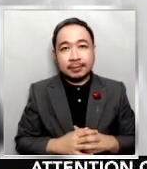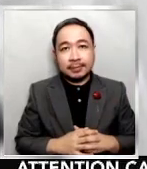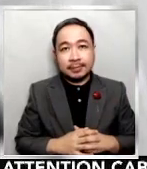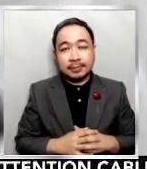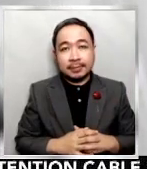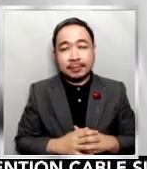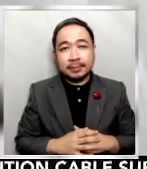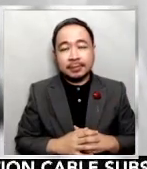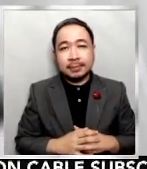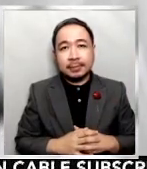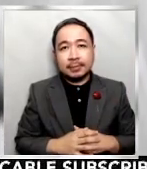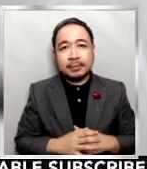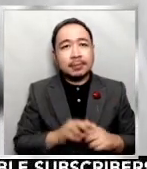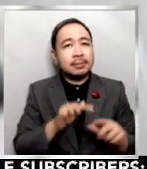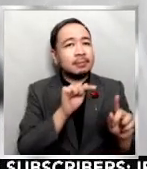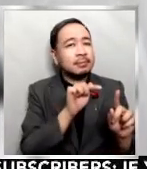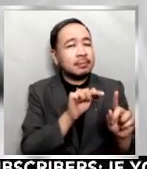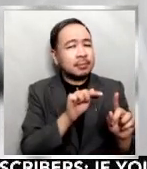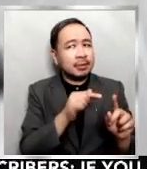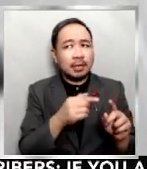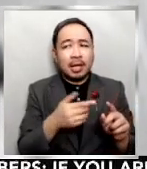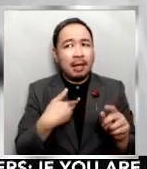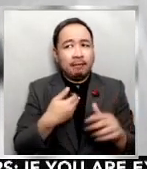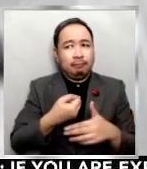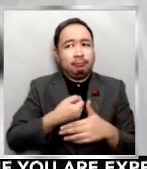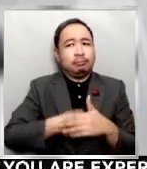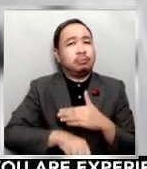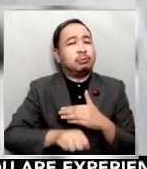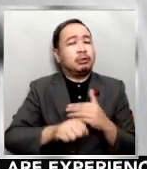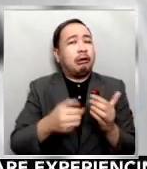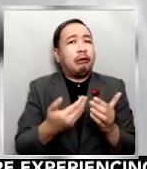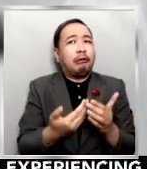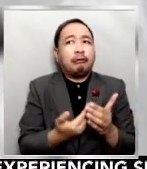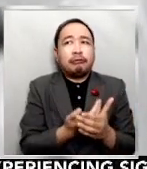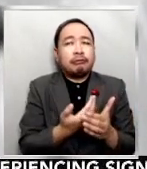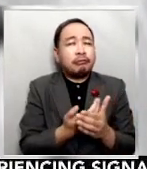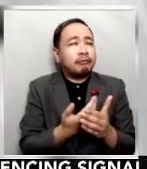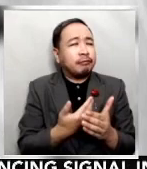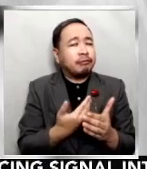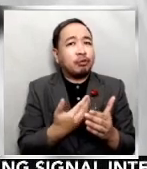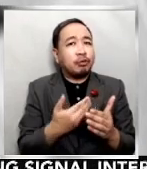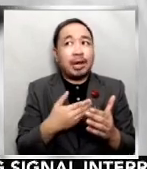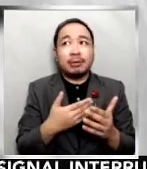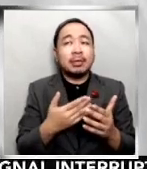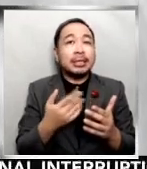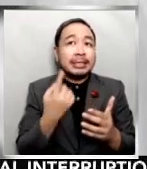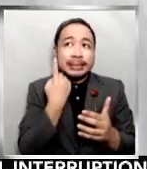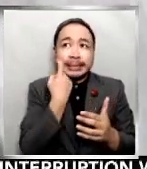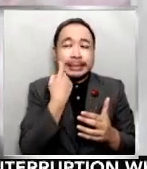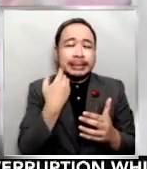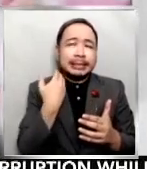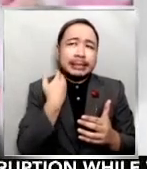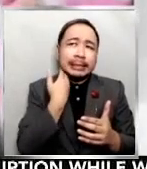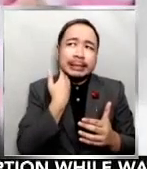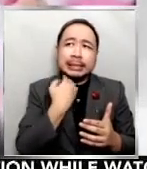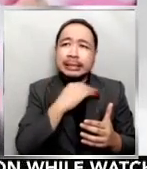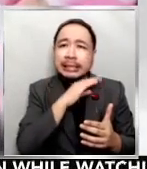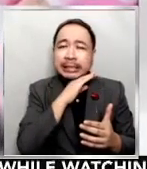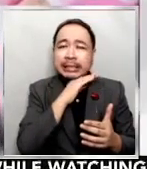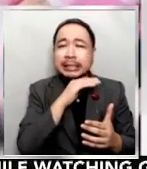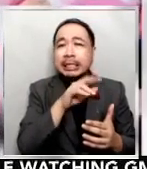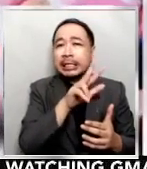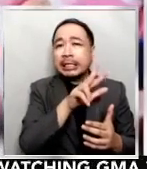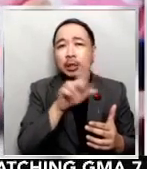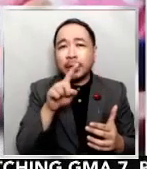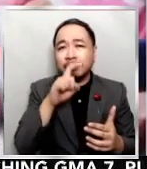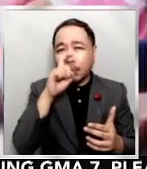Nakaramdam ng sinat ang bagong panganak na si Jay, 31 taong gulang mula sa Anghela sa Pampanga.